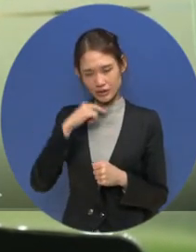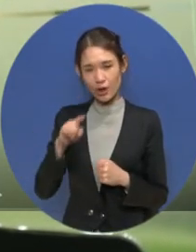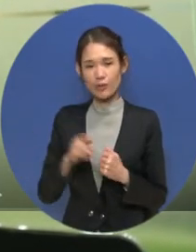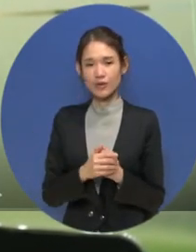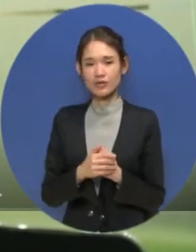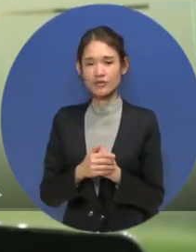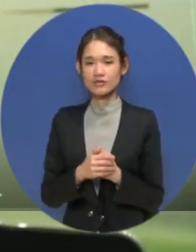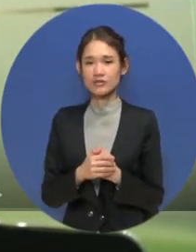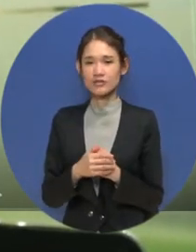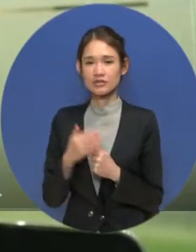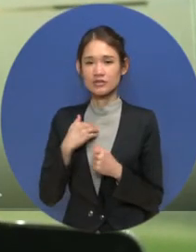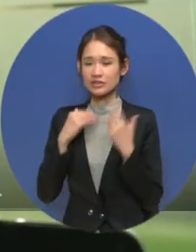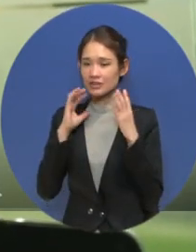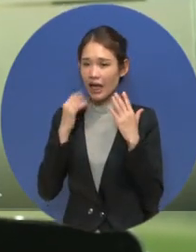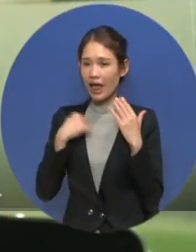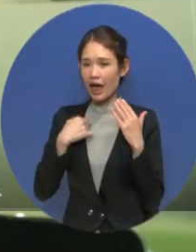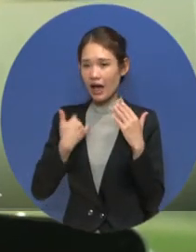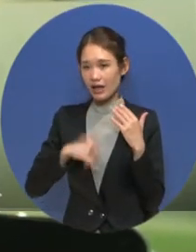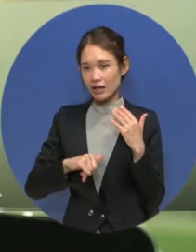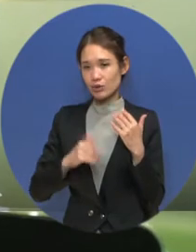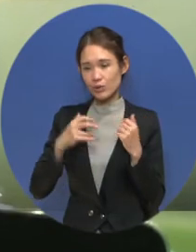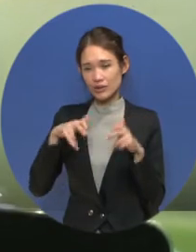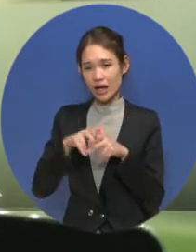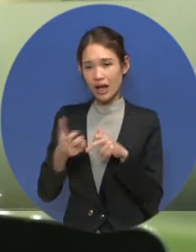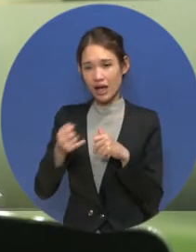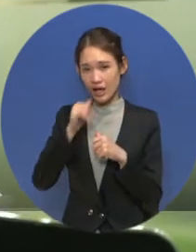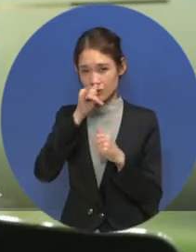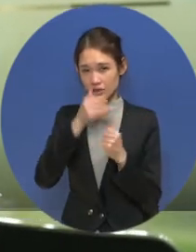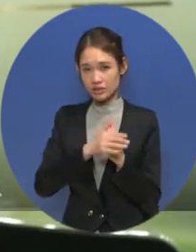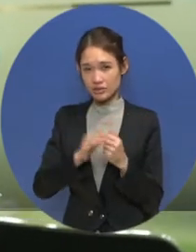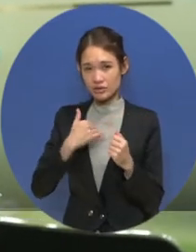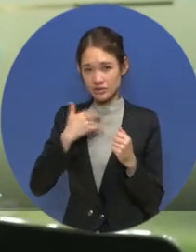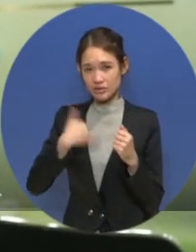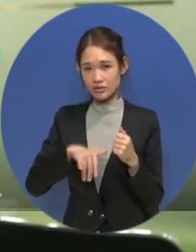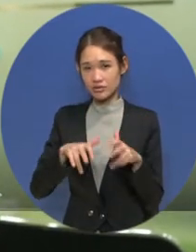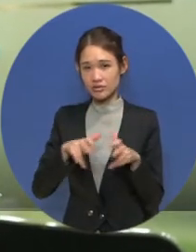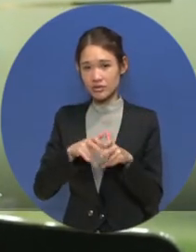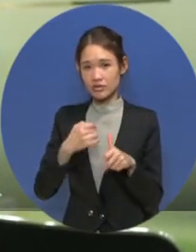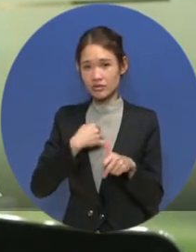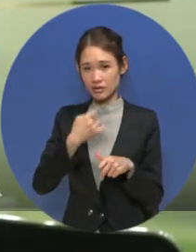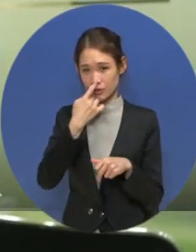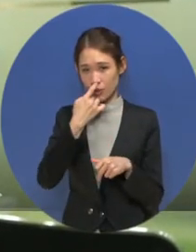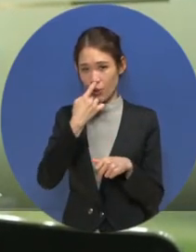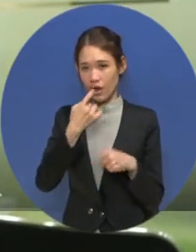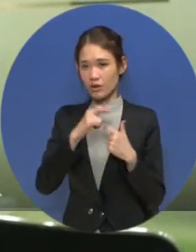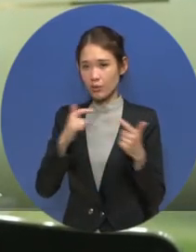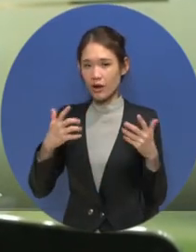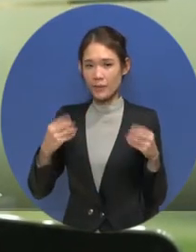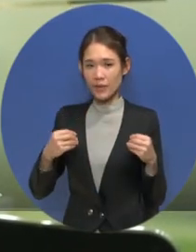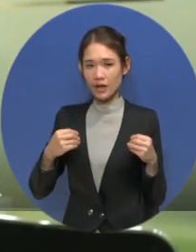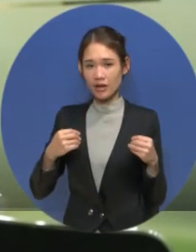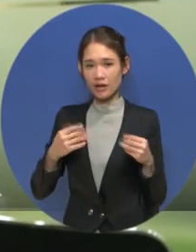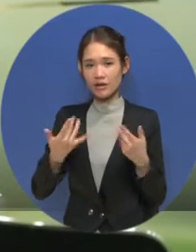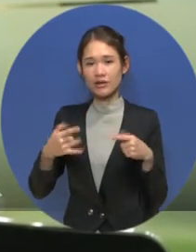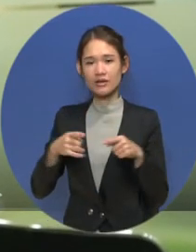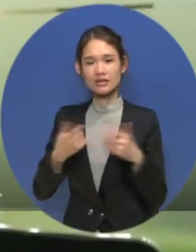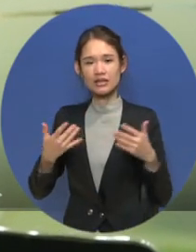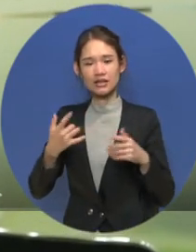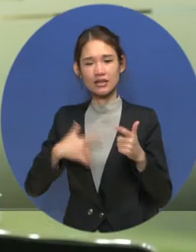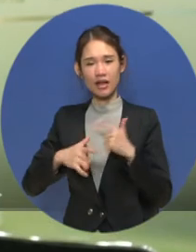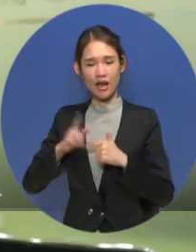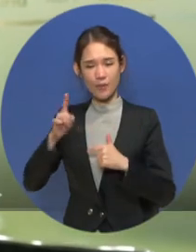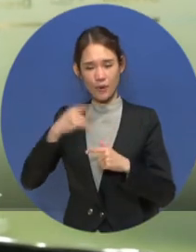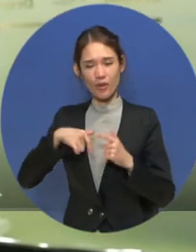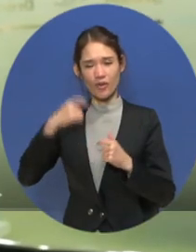거는 저희 아이도 장애가 있는데 저희 아이한테 제가 배운 게 정말 많았구나라는 거를 같이 일하면서 저도